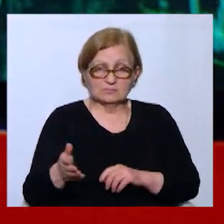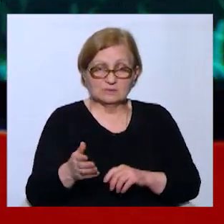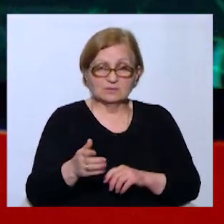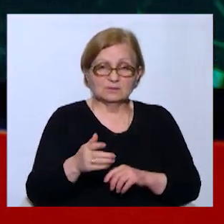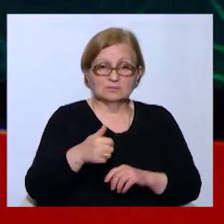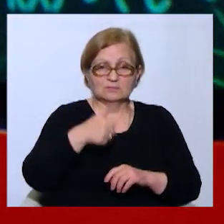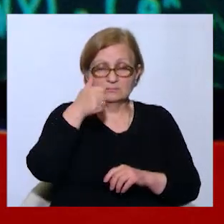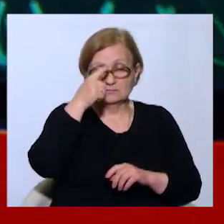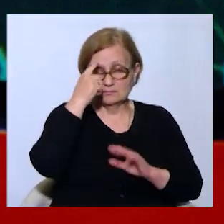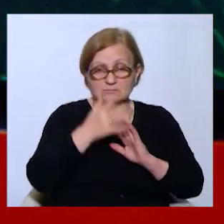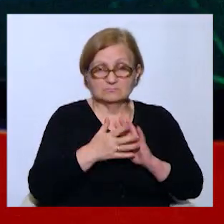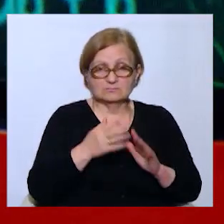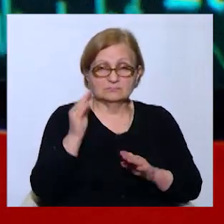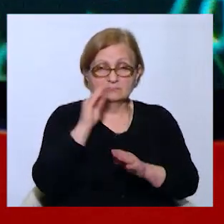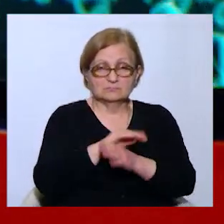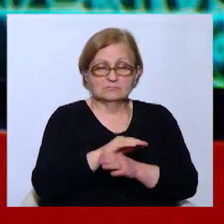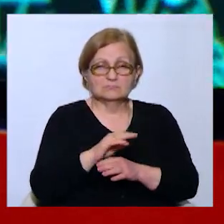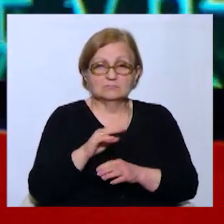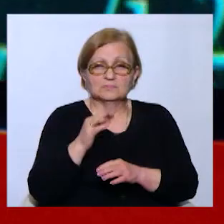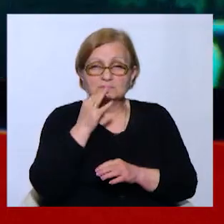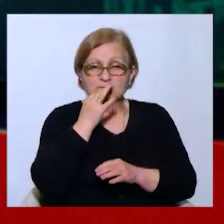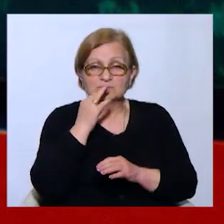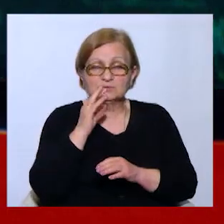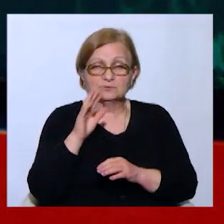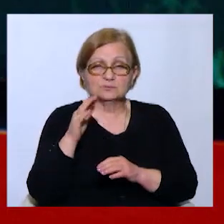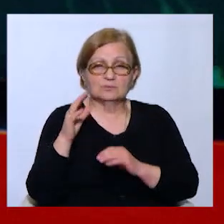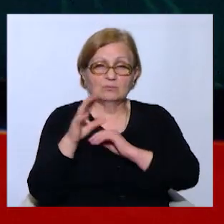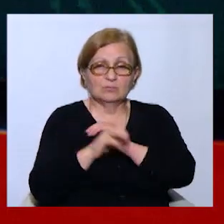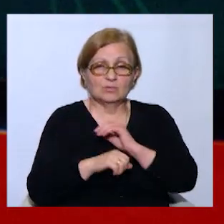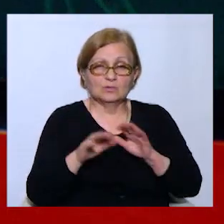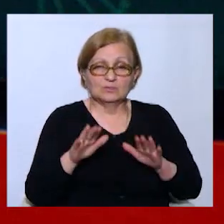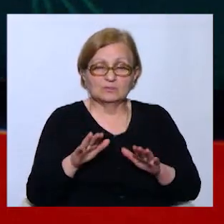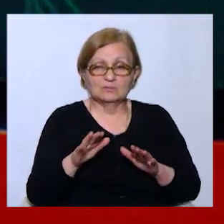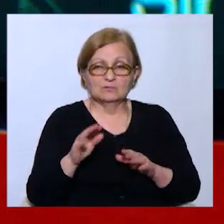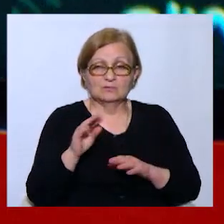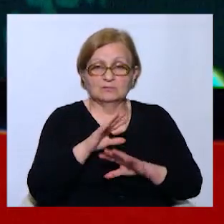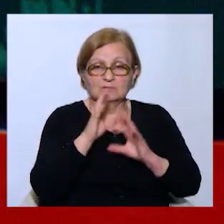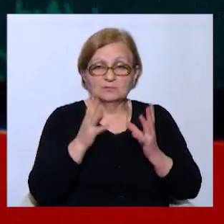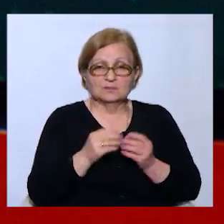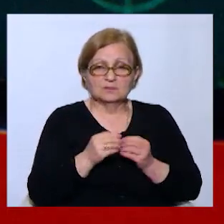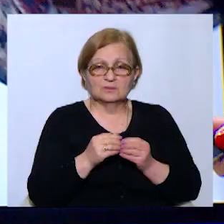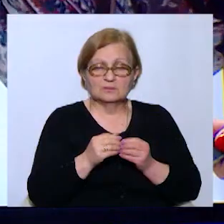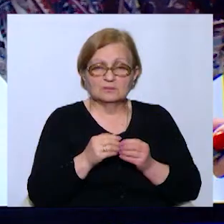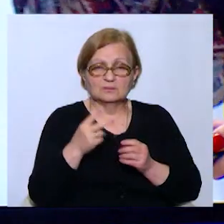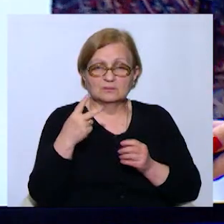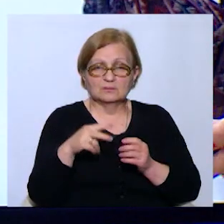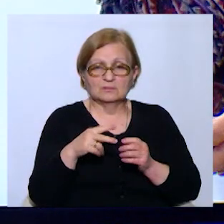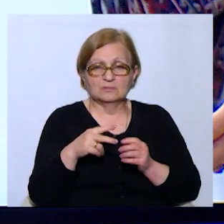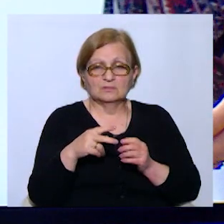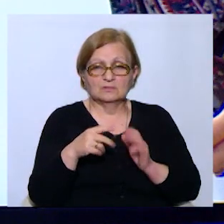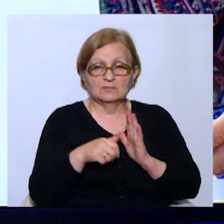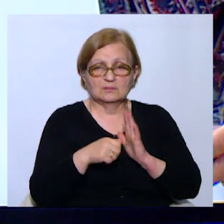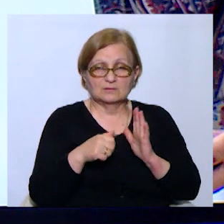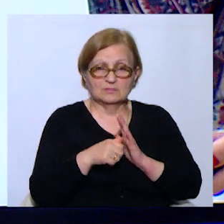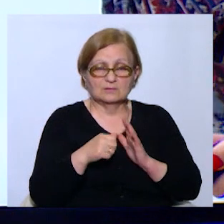გავიგეთ პირველ 20 რიგში რამდენია, დავუმატეთ შემდეგი რიგის ადგილების რაოდენობა და სულ რამდენი არის? 20-ჯერ 30